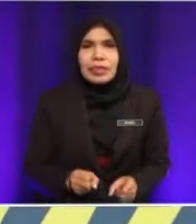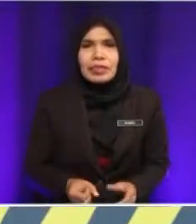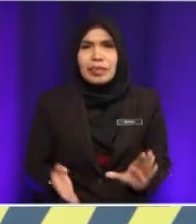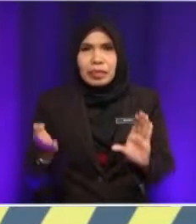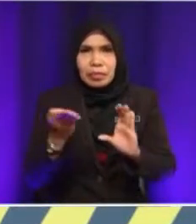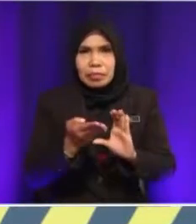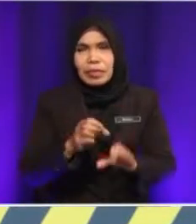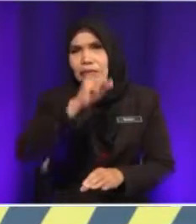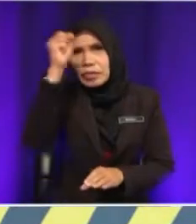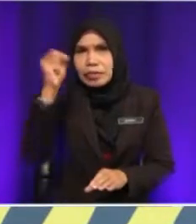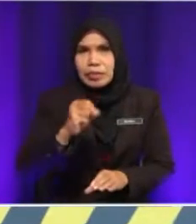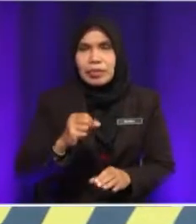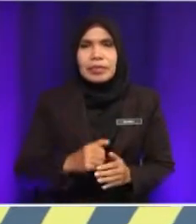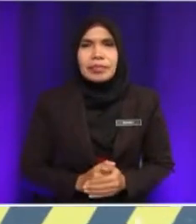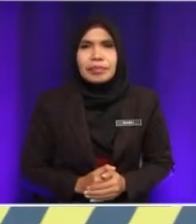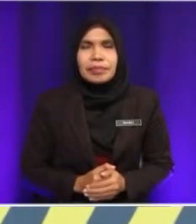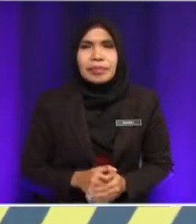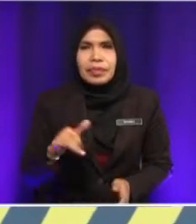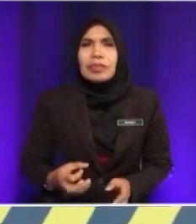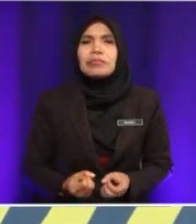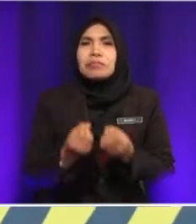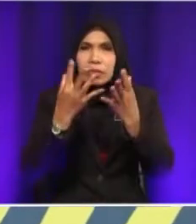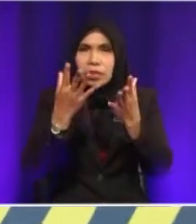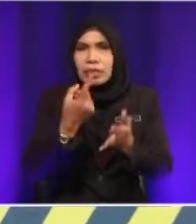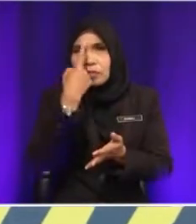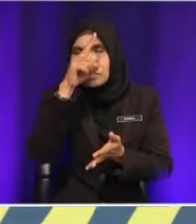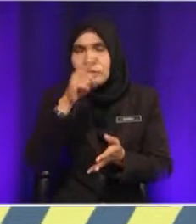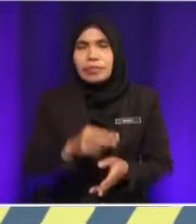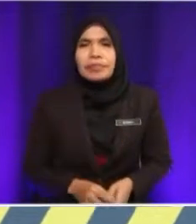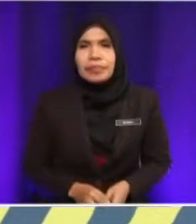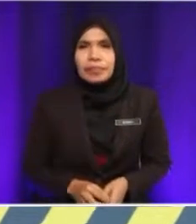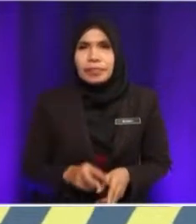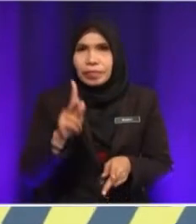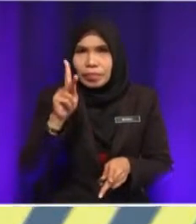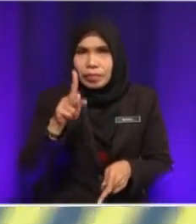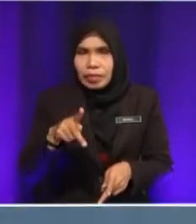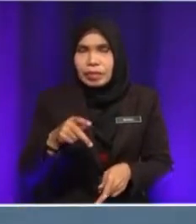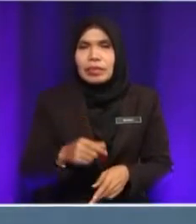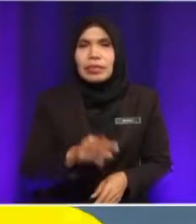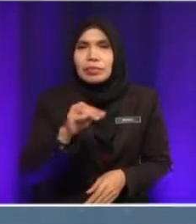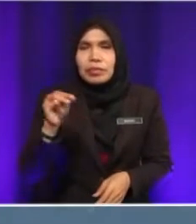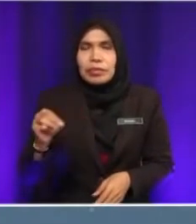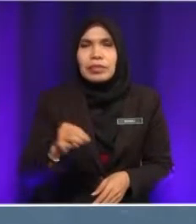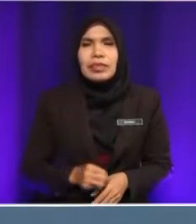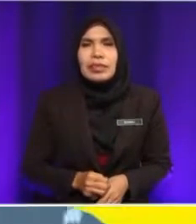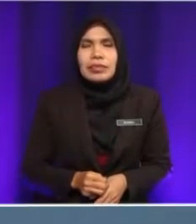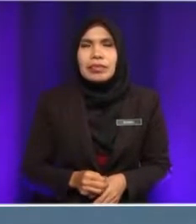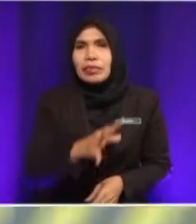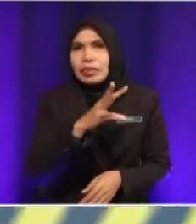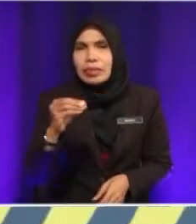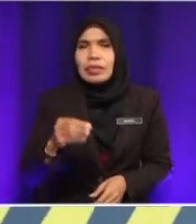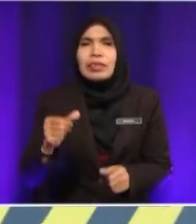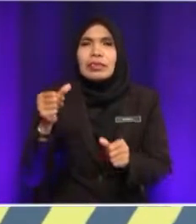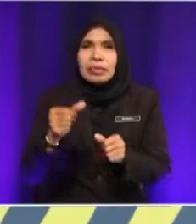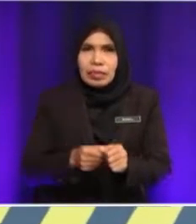yang banyak untuk memastikan bahwa murid-murid dan setiap sekolah di Indonesia sekolah